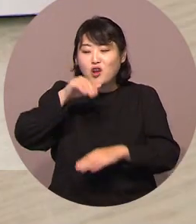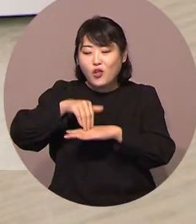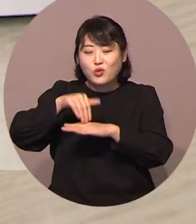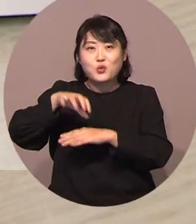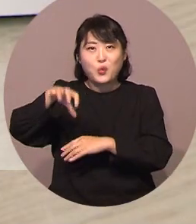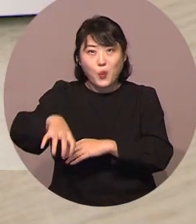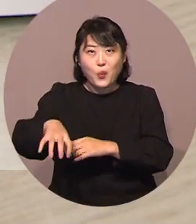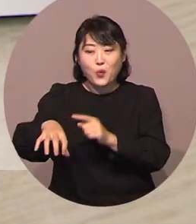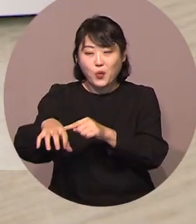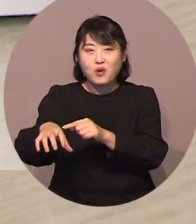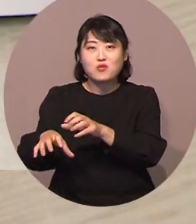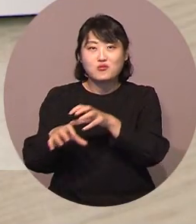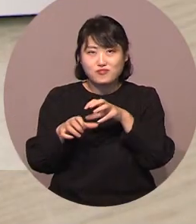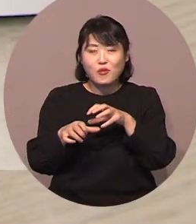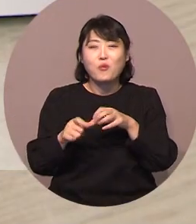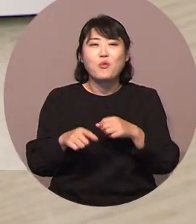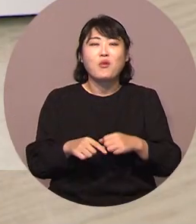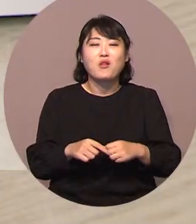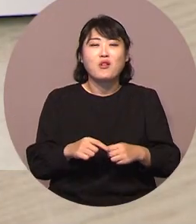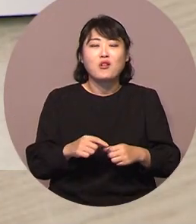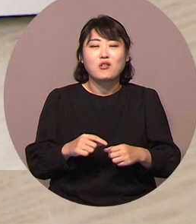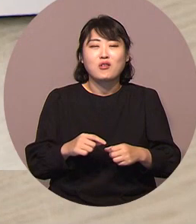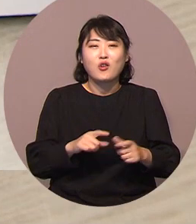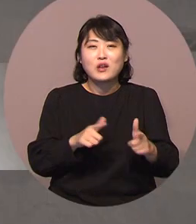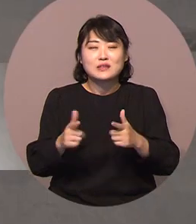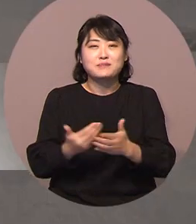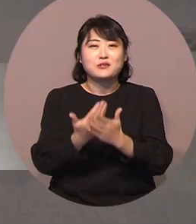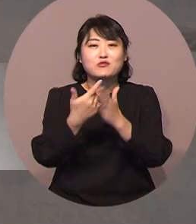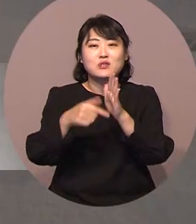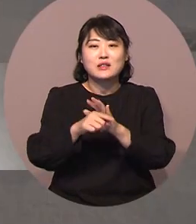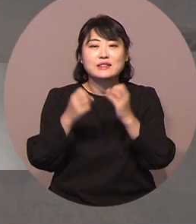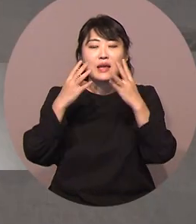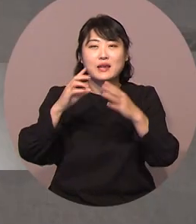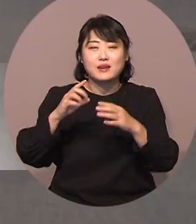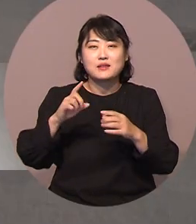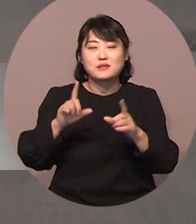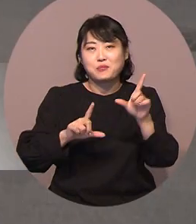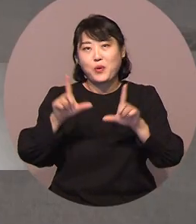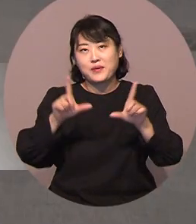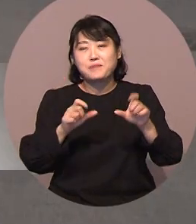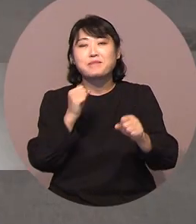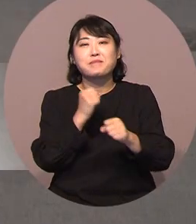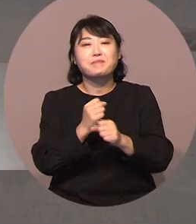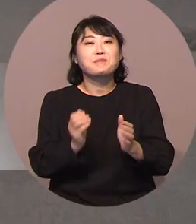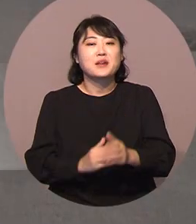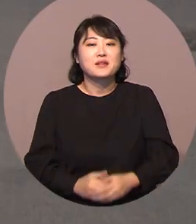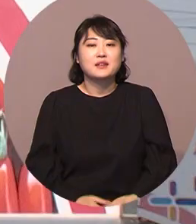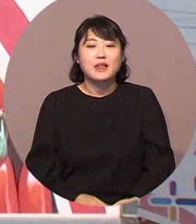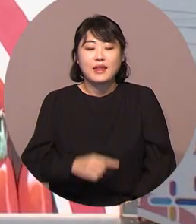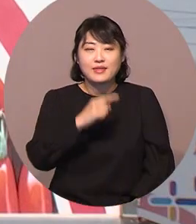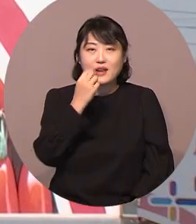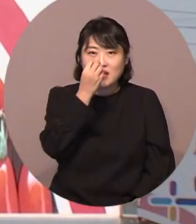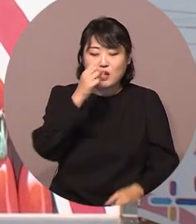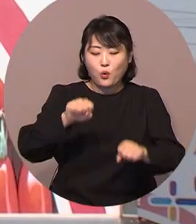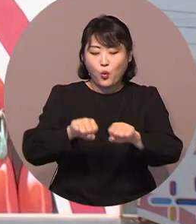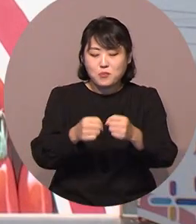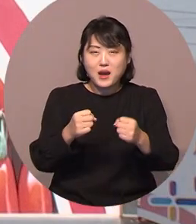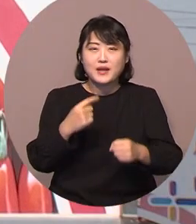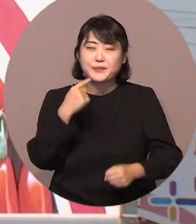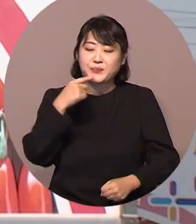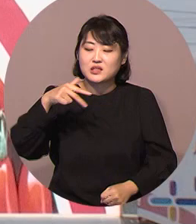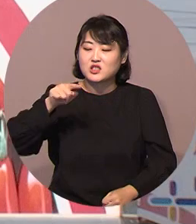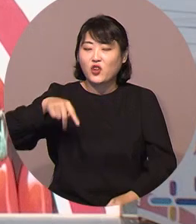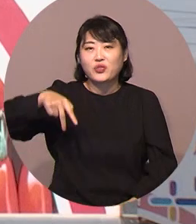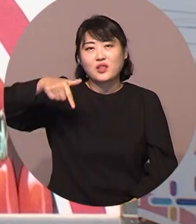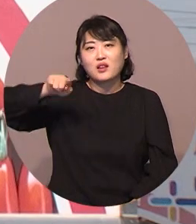기반으로 국방 군수산업 메카로 거듭나기 위해 새로운 브랜드를 출시한 겁니다 딸기와 고구마 젓갈 등